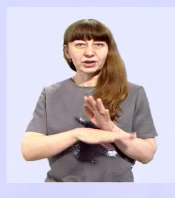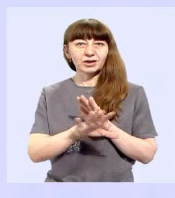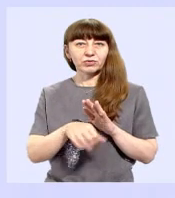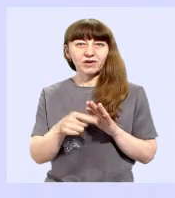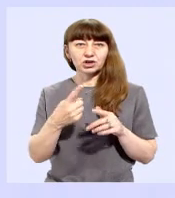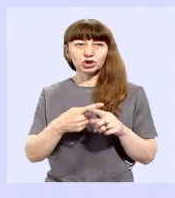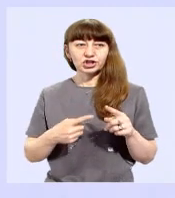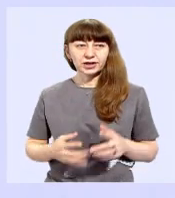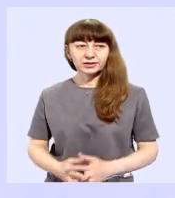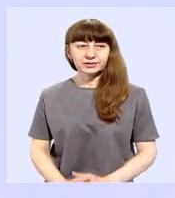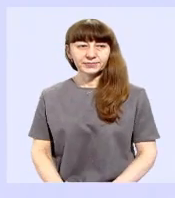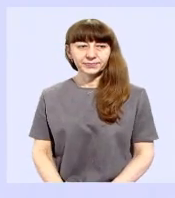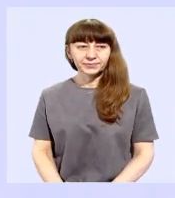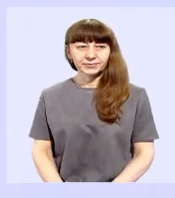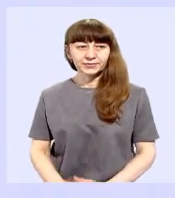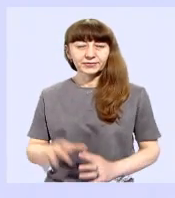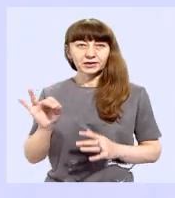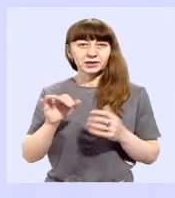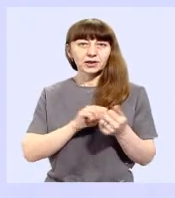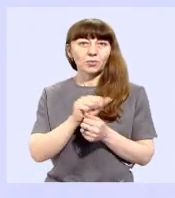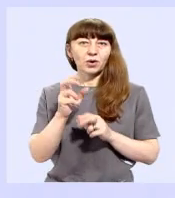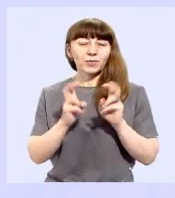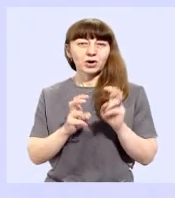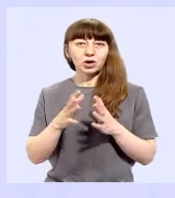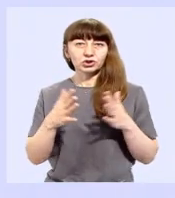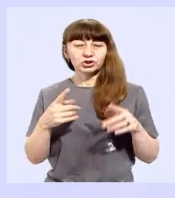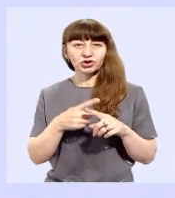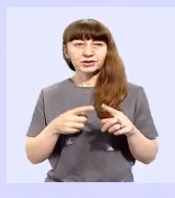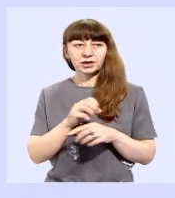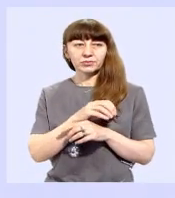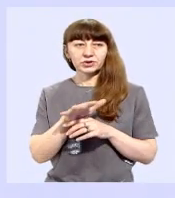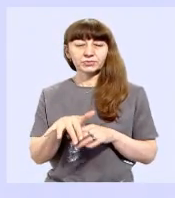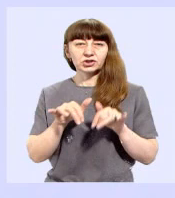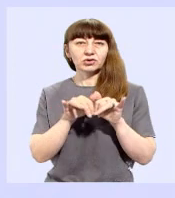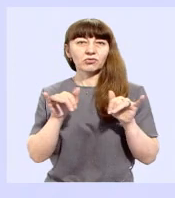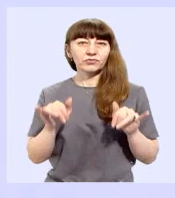Өнеркәсіптегі өндіріс көлемінің өсімі негізінен машина жасау өндірісін